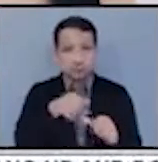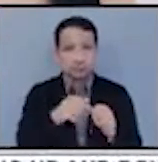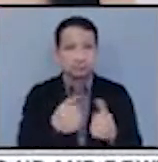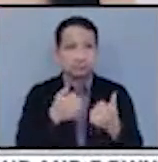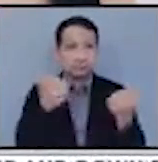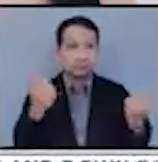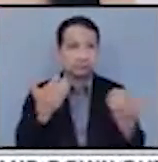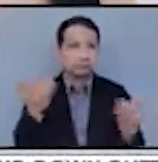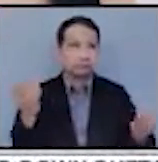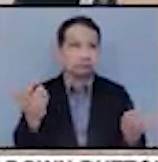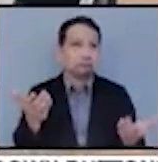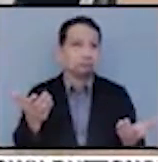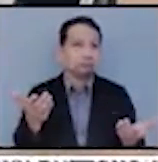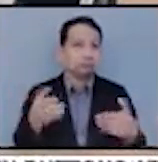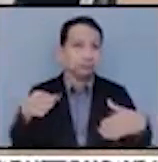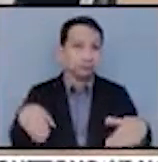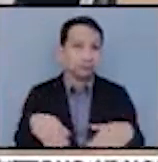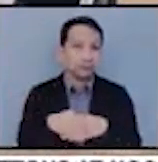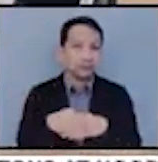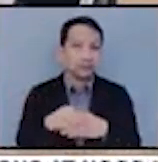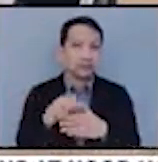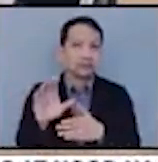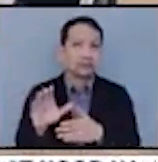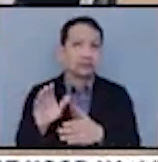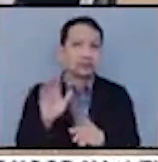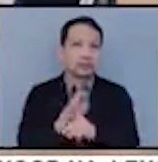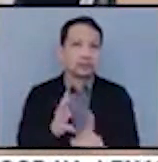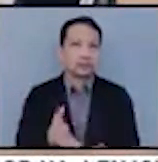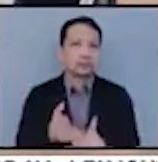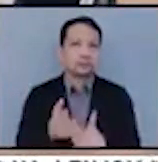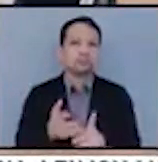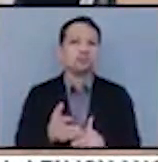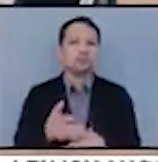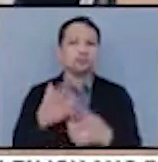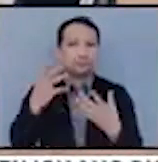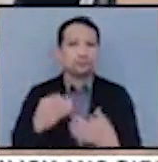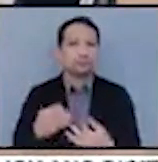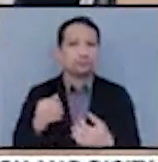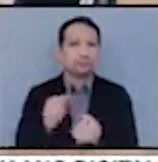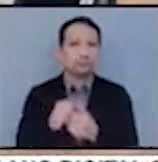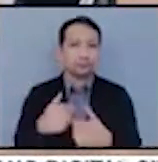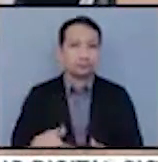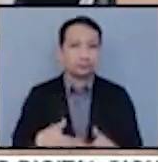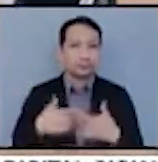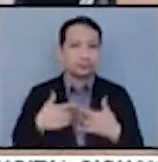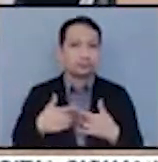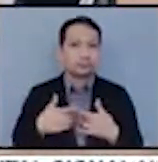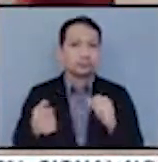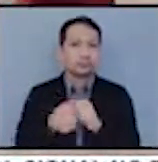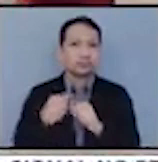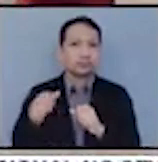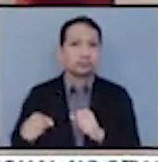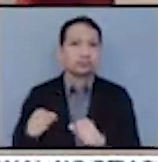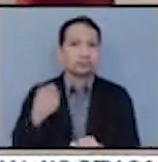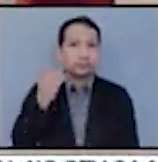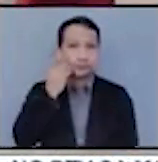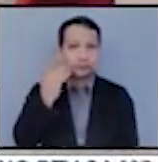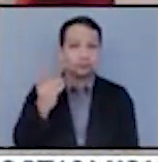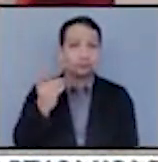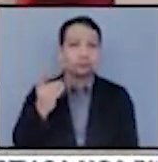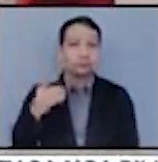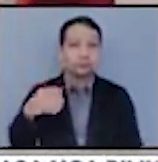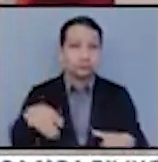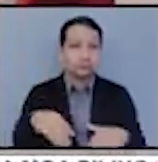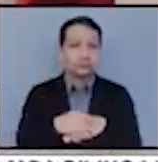kanilang engagement sa kanyang mga fans. "I decided to spend the rest of my life with Dain as a married couple and not